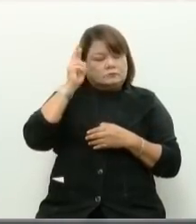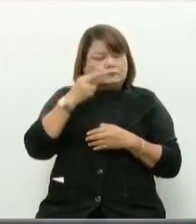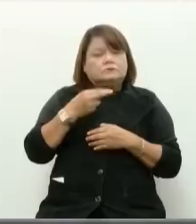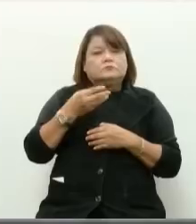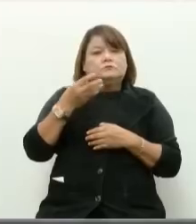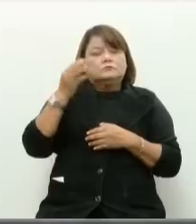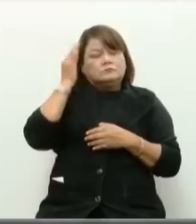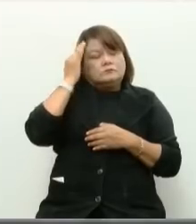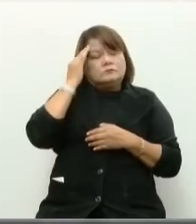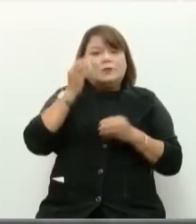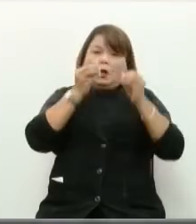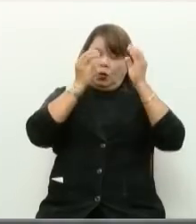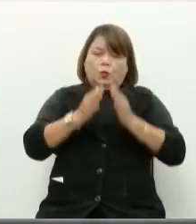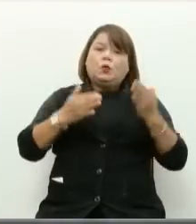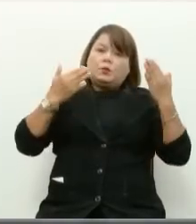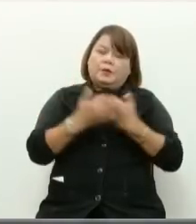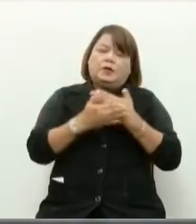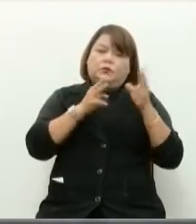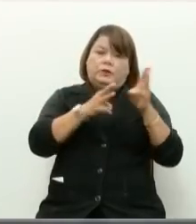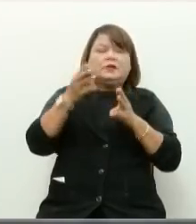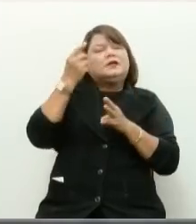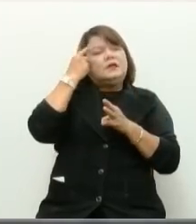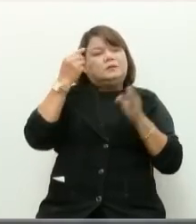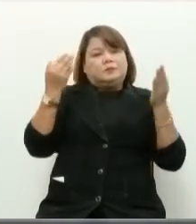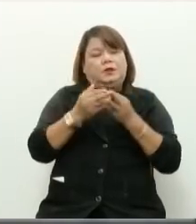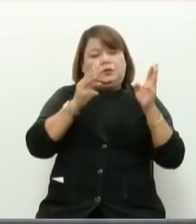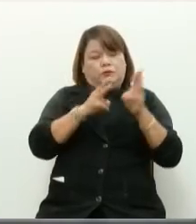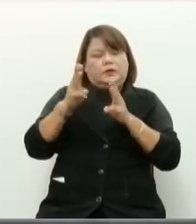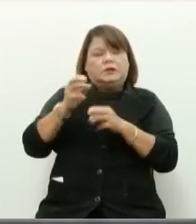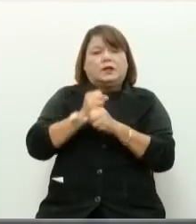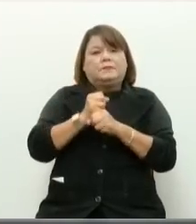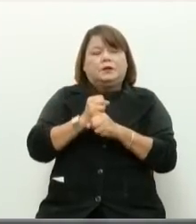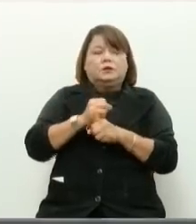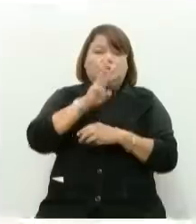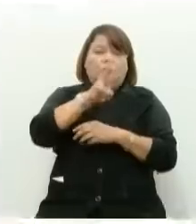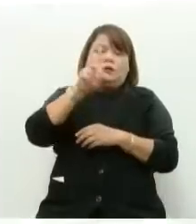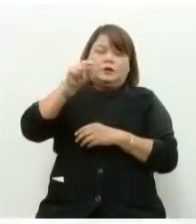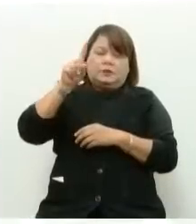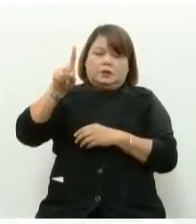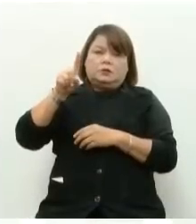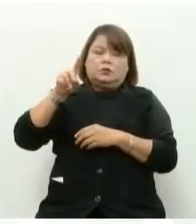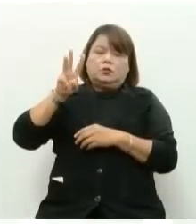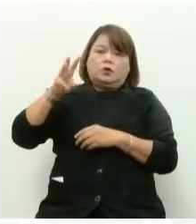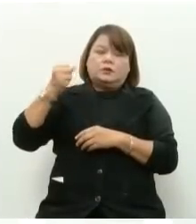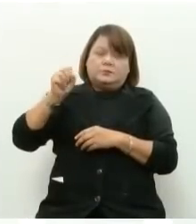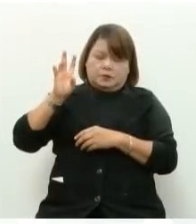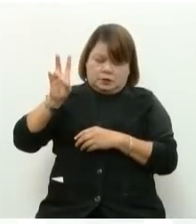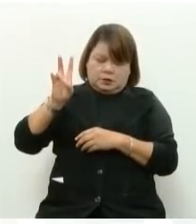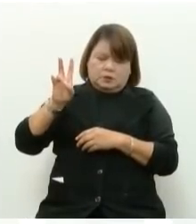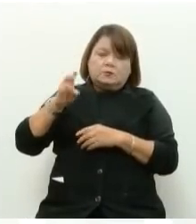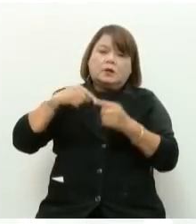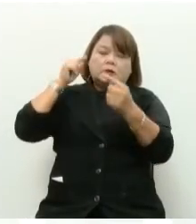คุณครูเองก็เปลี่ยนวิธีคิดเปลี่ยนวิธีทำจากว21ว17มาสู่ว